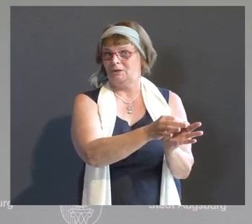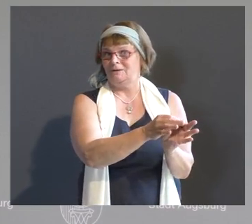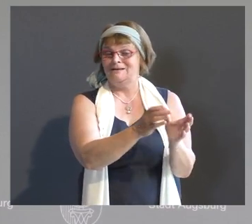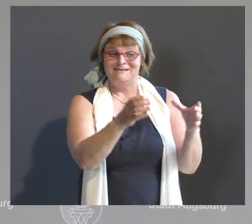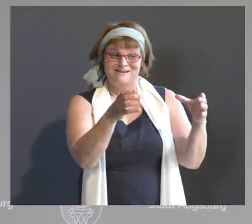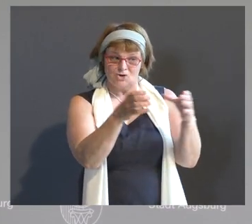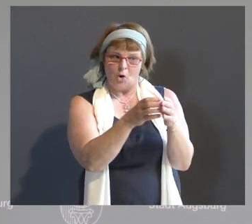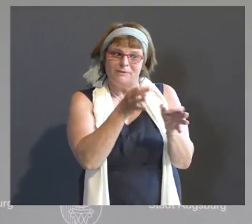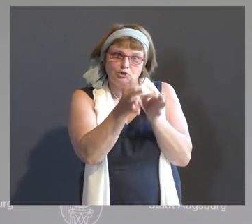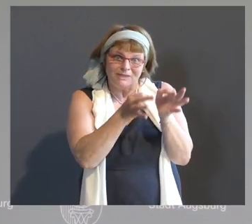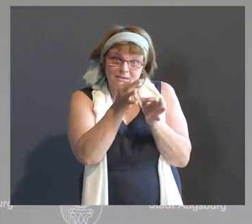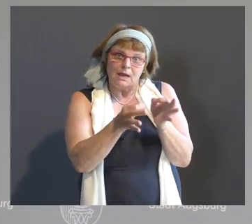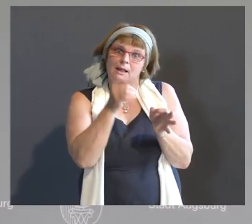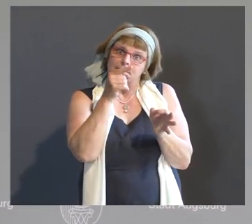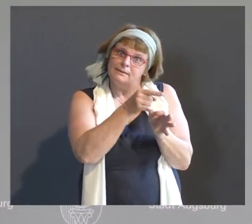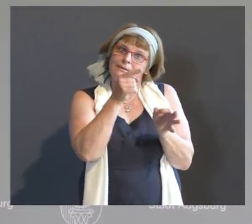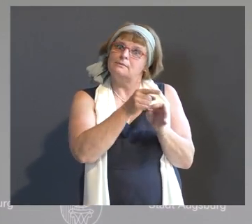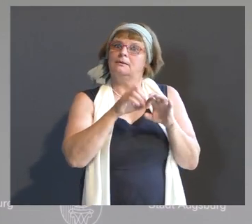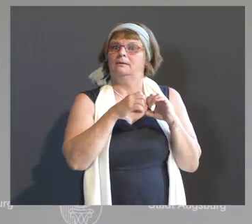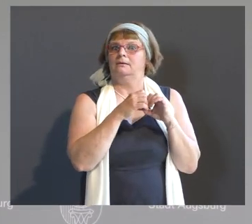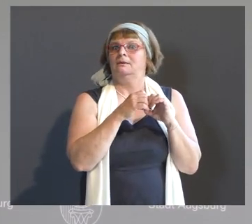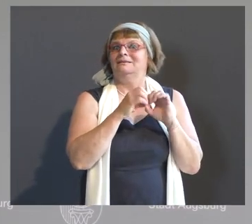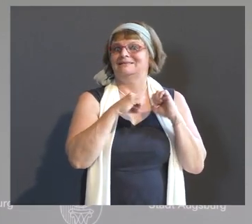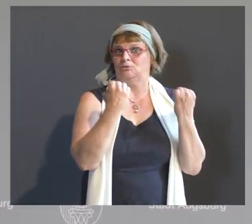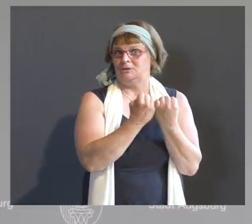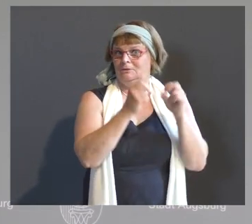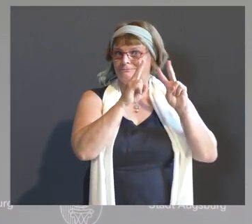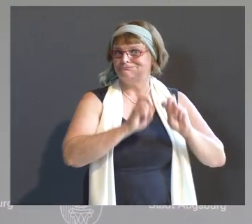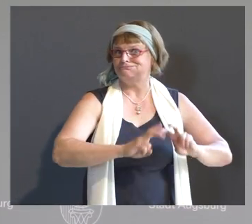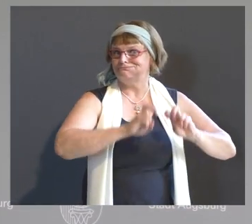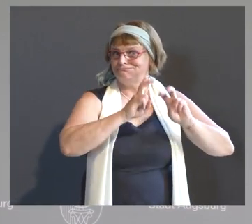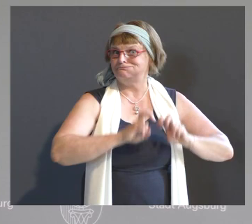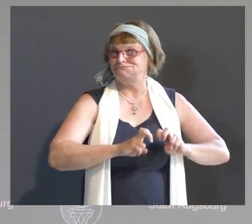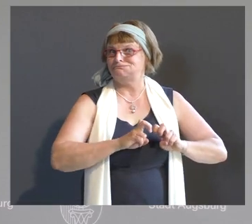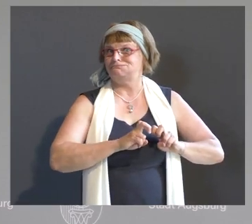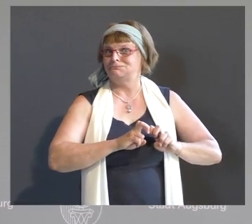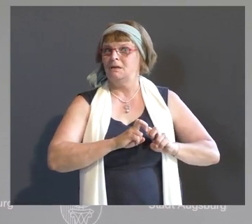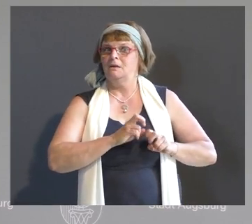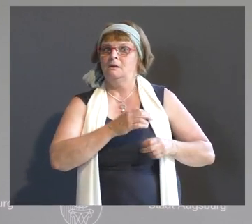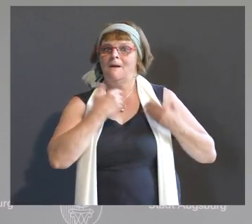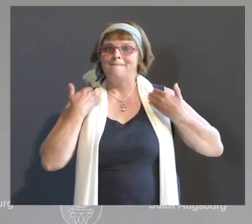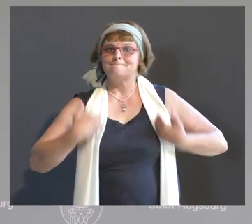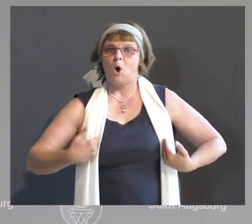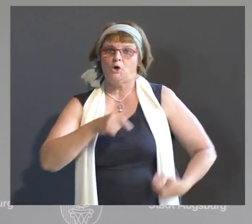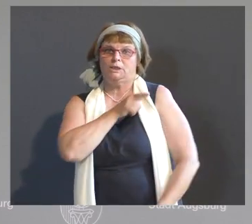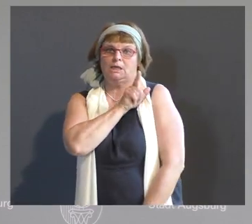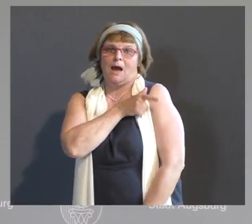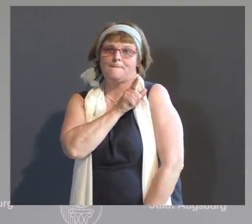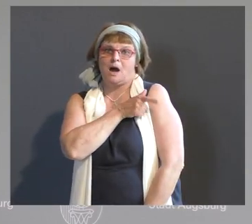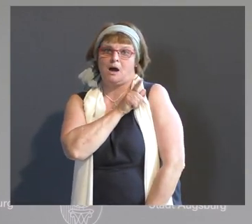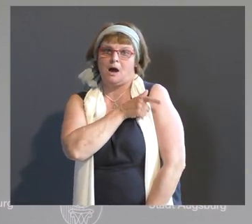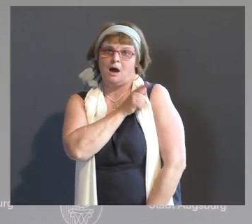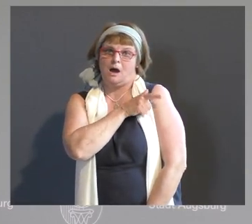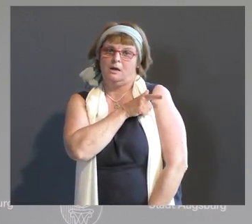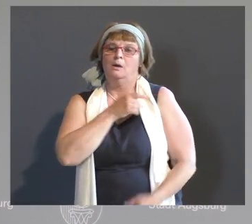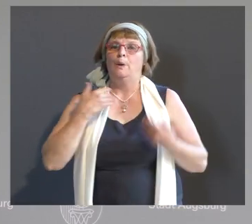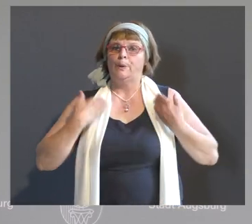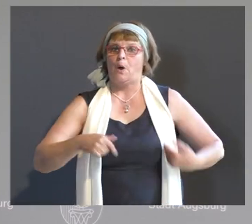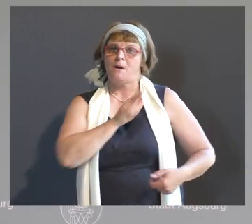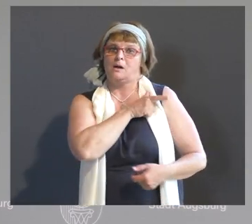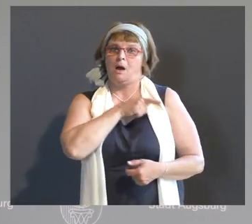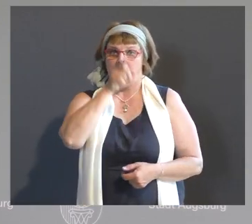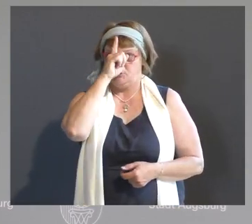sich mit dieser Thematik beschäftigt. Über Bodycam-Aufnahmen und sonstige Videoaufzeichnungen eingesetzter Kollegen verfügen wir